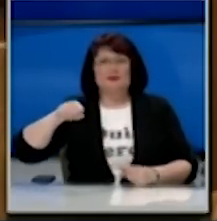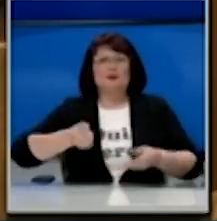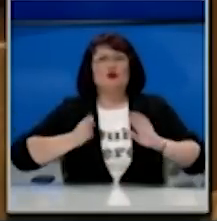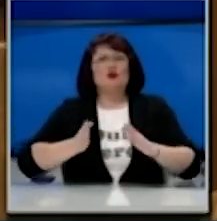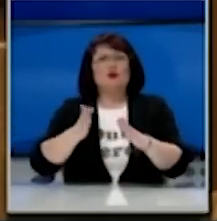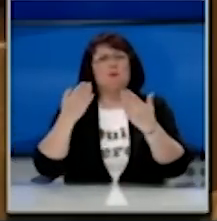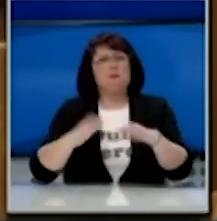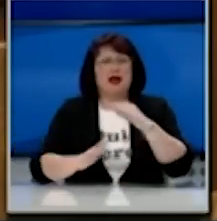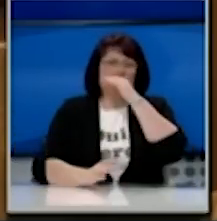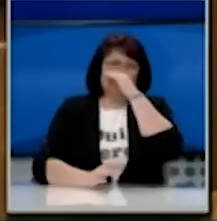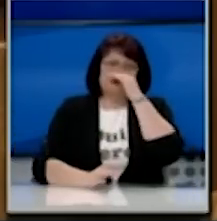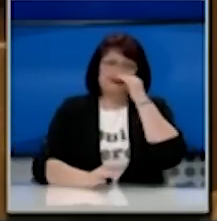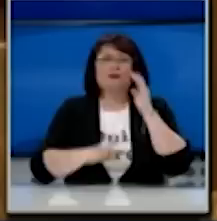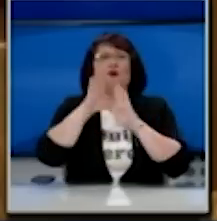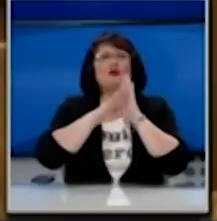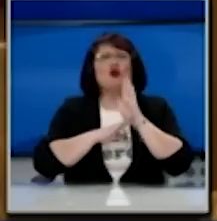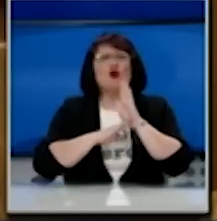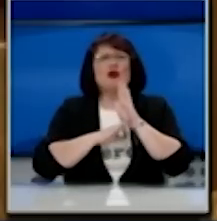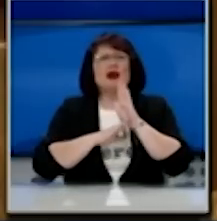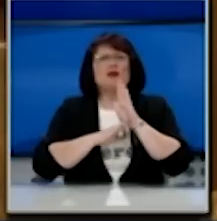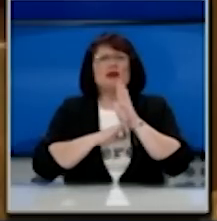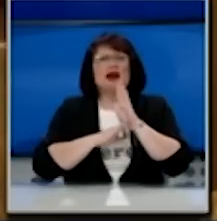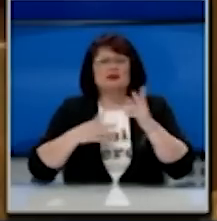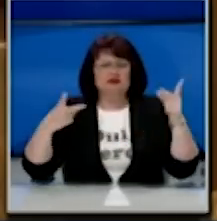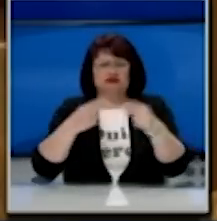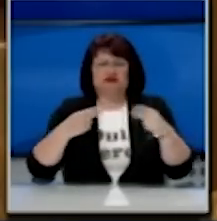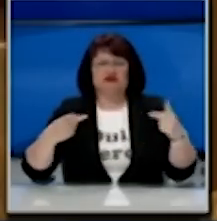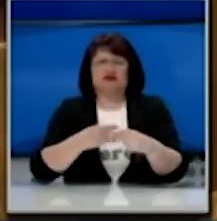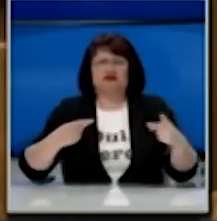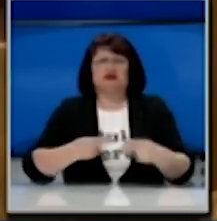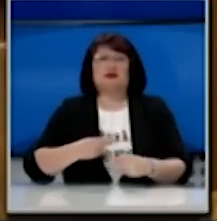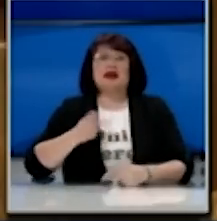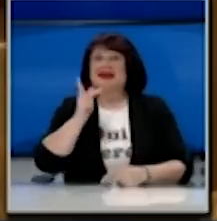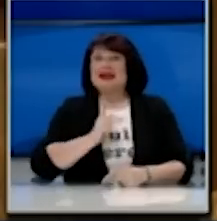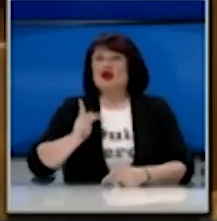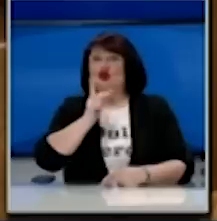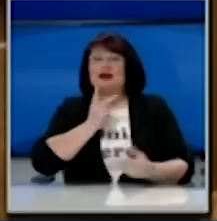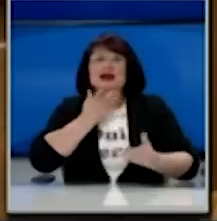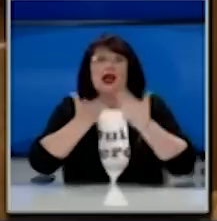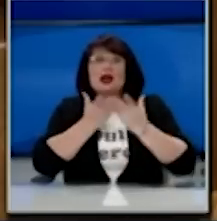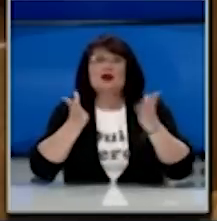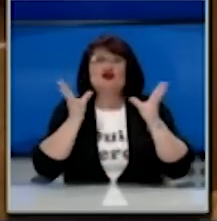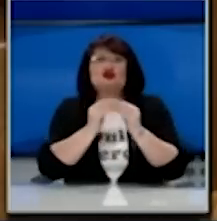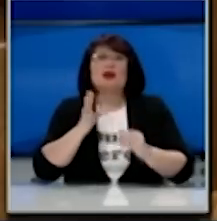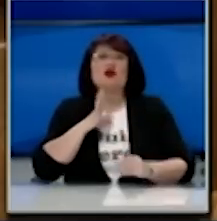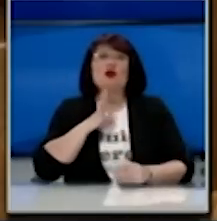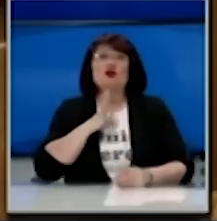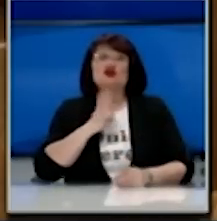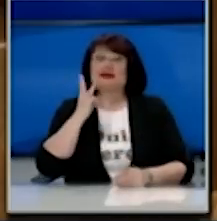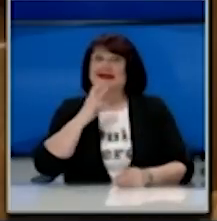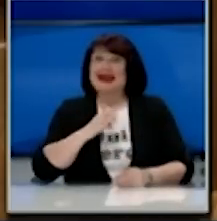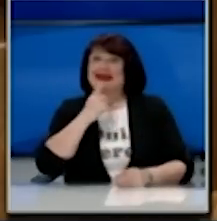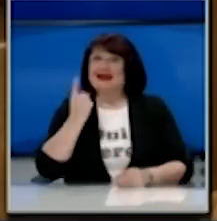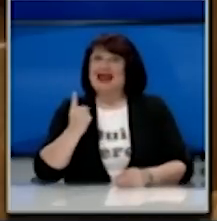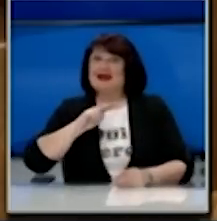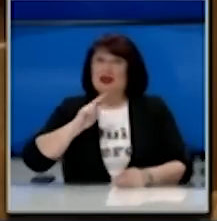προχώρησε ήδη σε πρόγραμμα μαμούθ περικοπών των κοινωνικών δαπανών ύψους